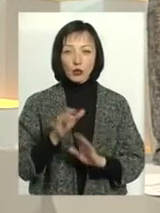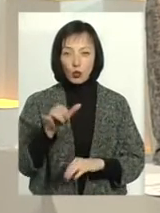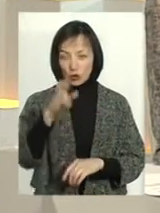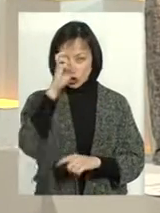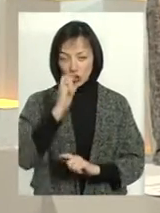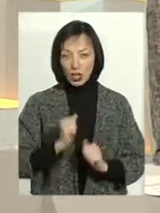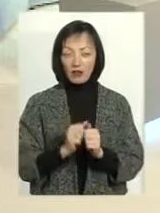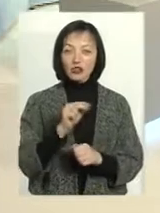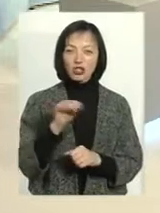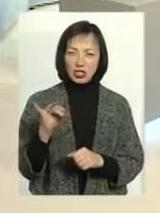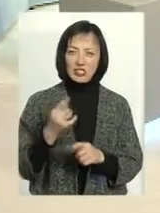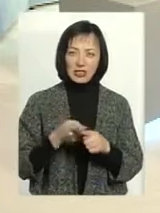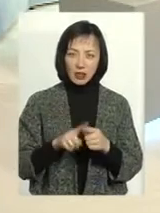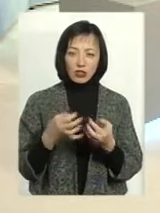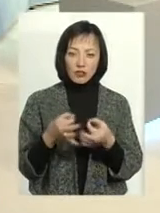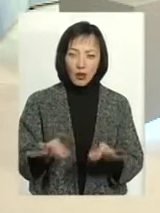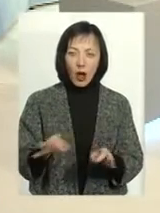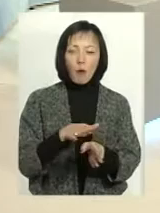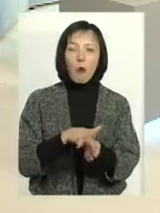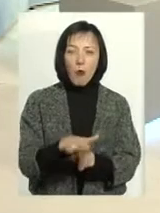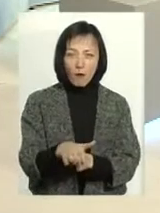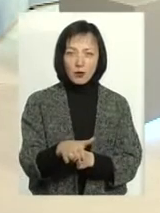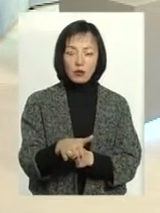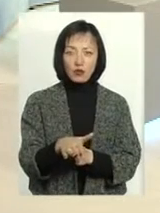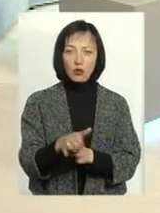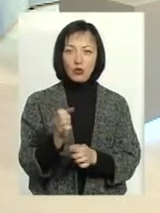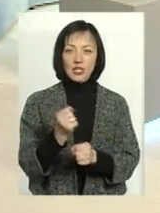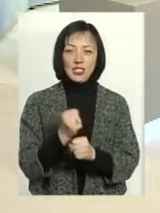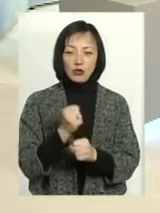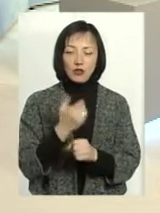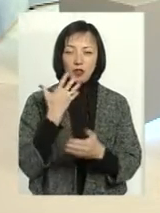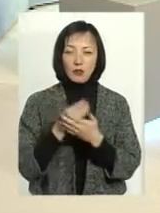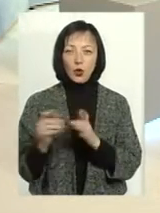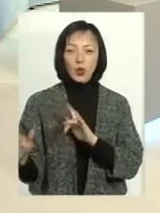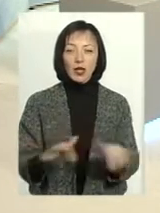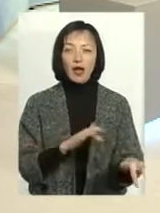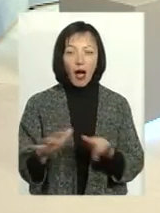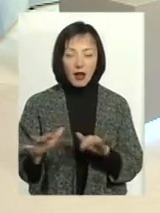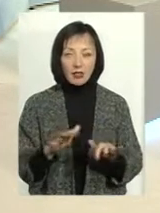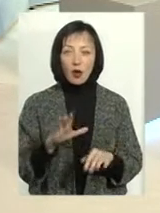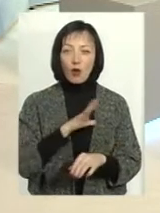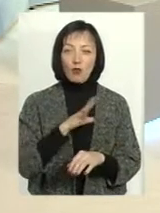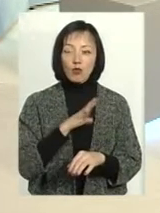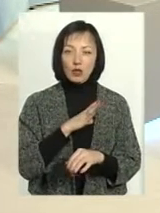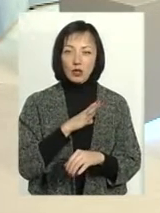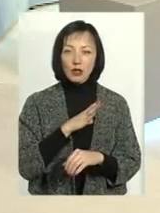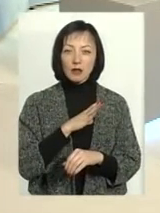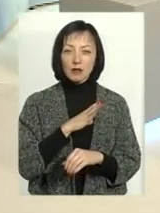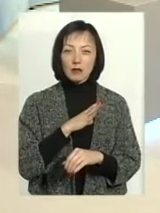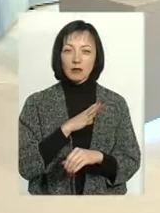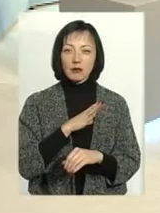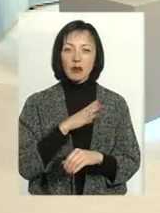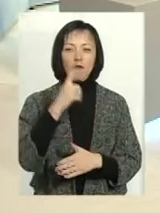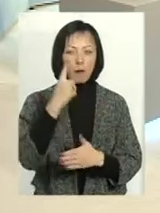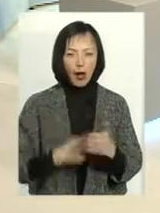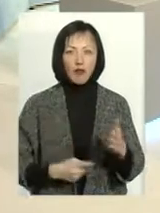чи дає він можливість в повній мірі здійснювати свою діяльність, бути, без, скажімо,